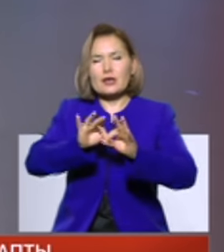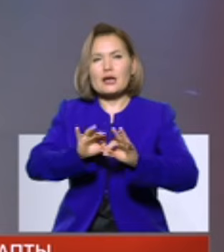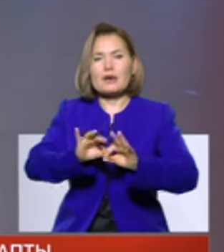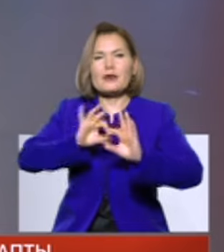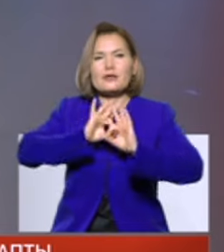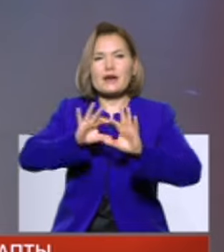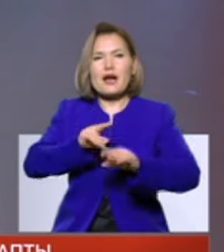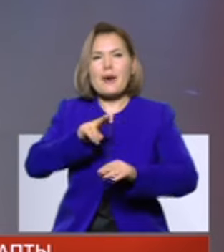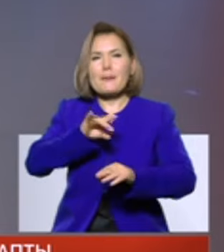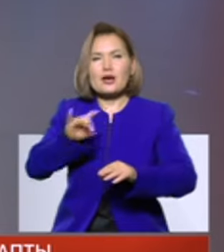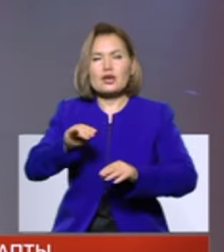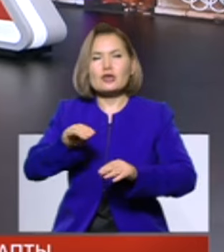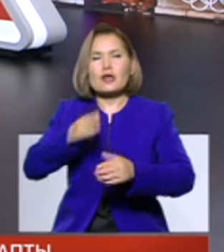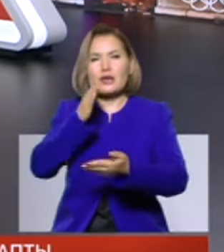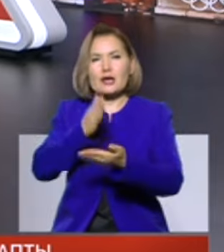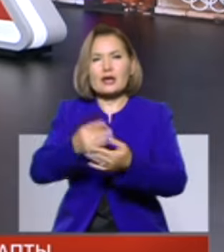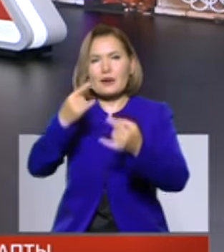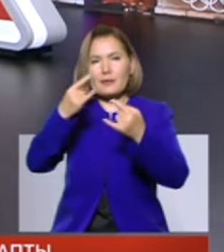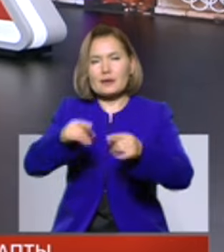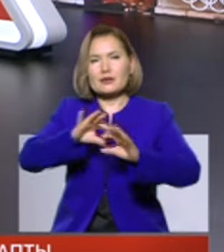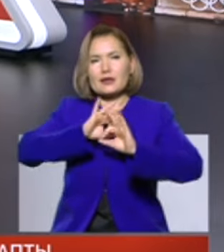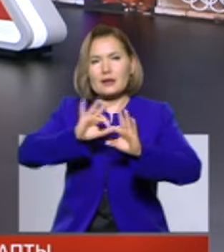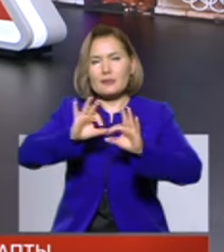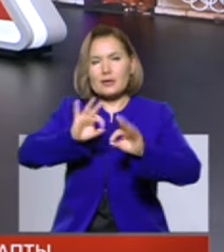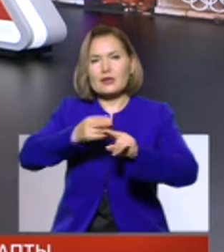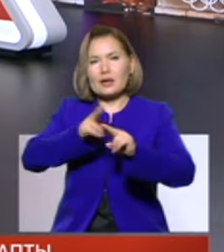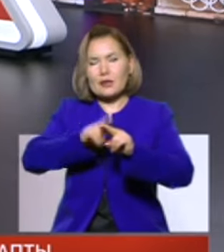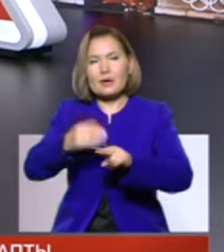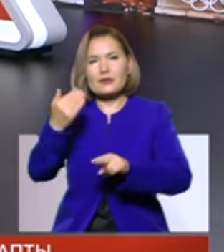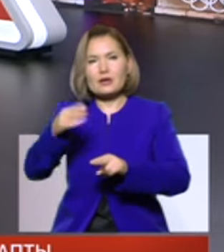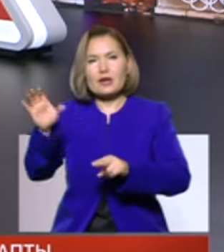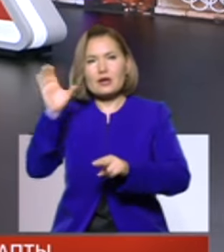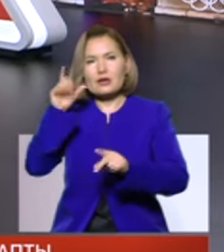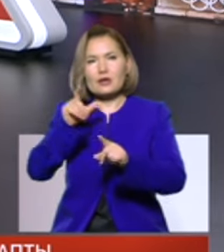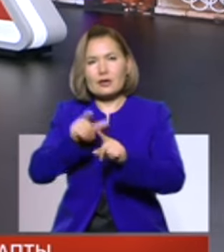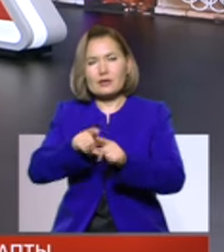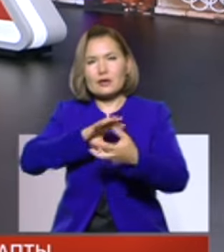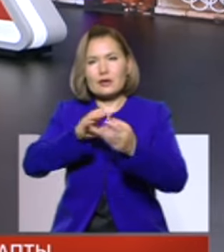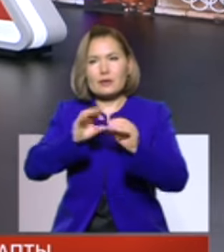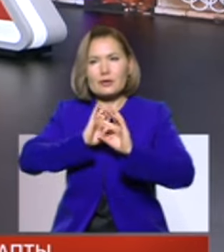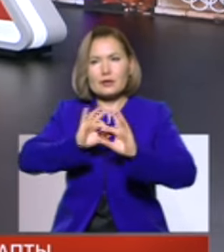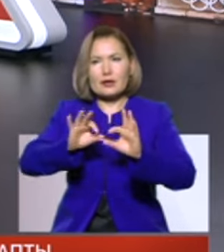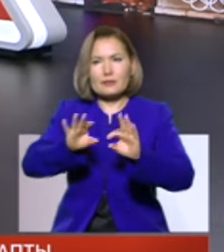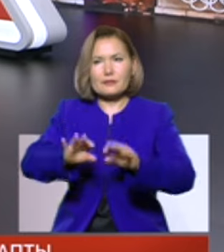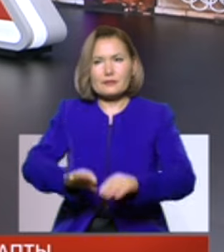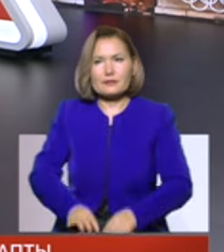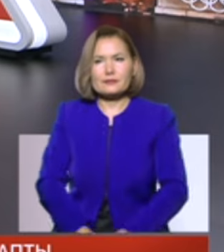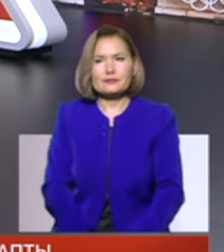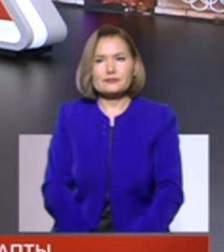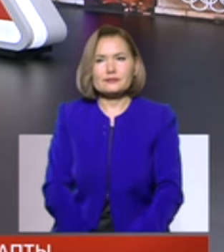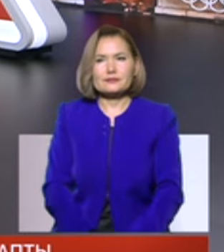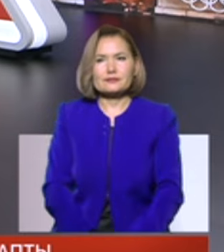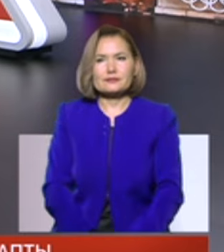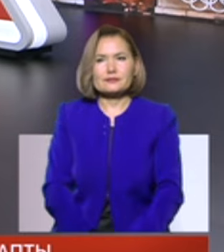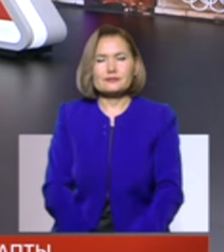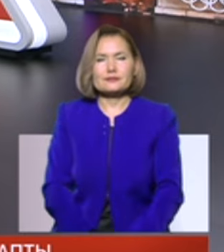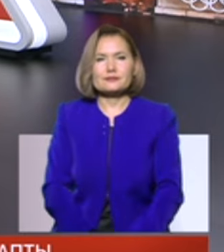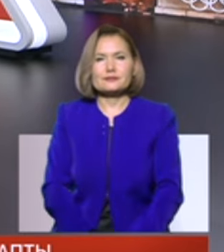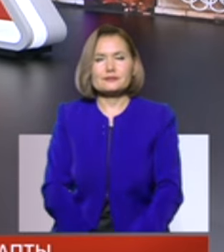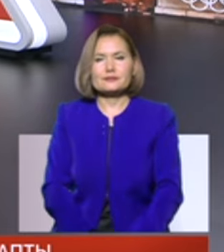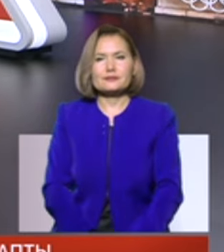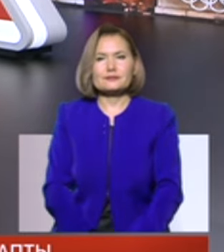толығырақ Парижден тікелей қосылымға шыққалы тұрған тілшіміз Нұрсұлтан Тілектес баяндайды. Нұрсұлтан, сіз тікелей